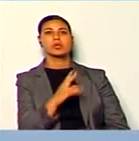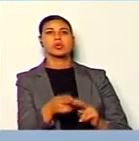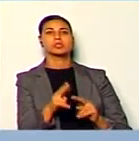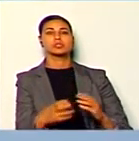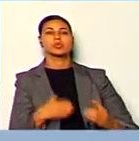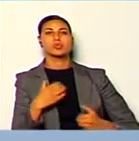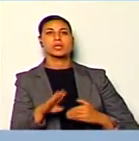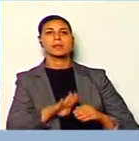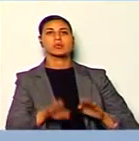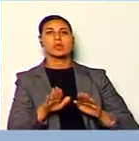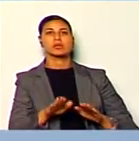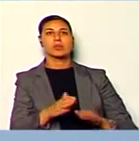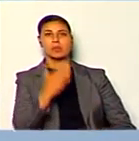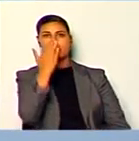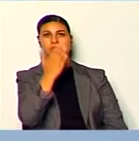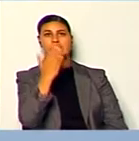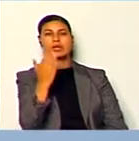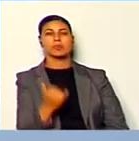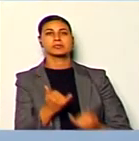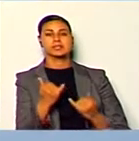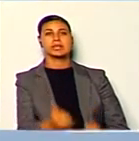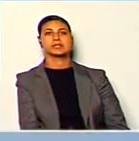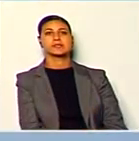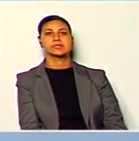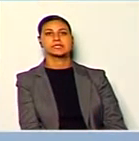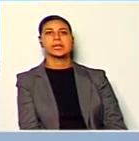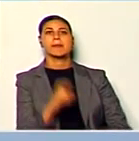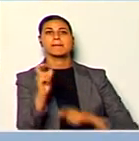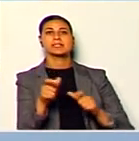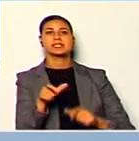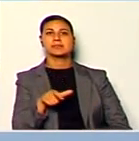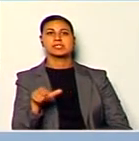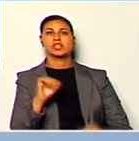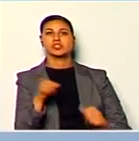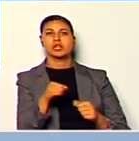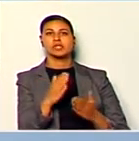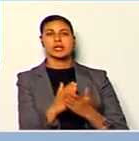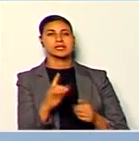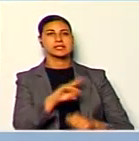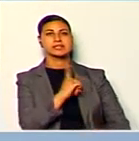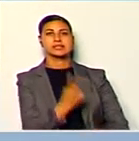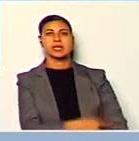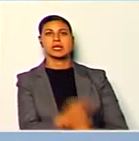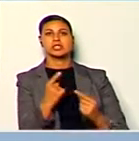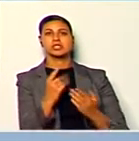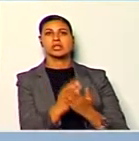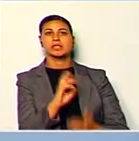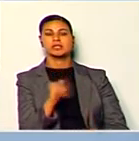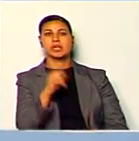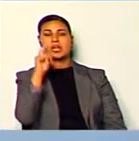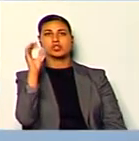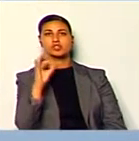უხიფათო ადგილობრივი მოსახლეობისათვის. Მთის მდინარეები ჩქარია, დამანგრეველი ძალა დიდია და ხშირად